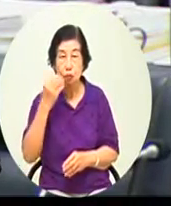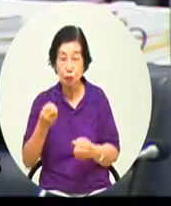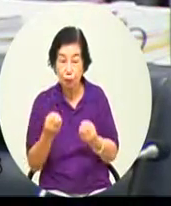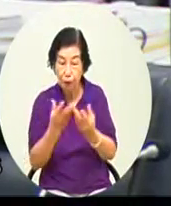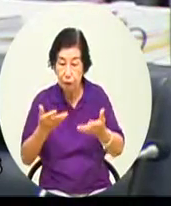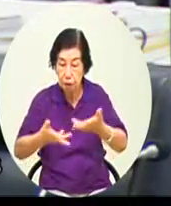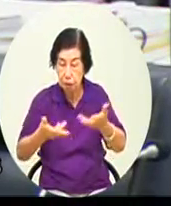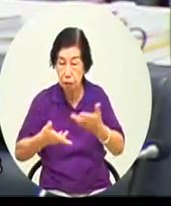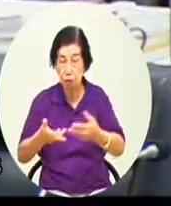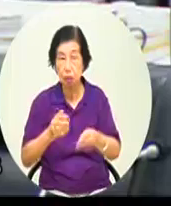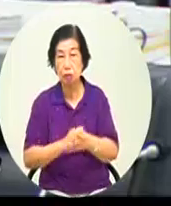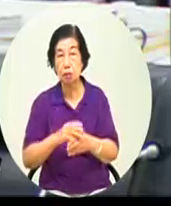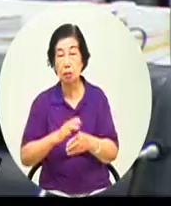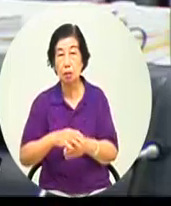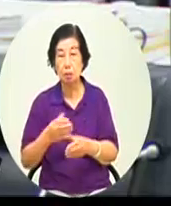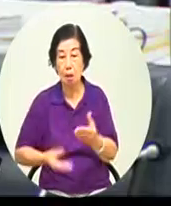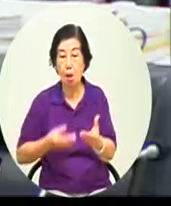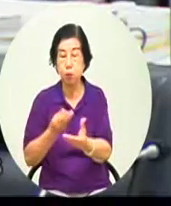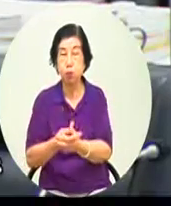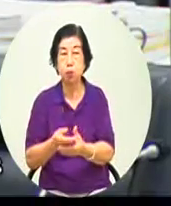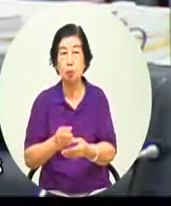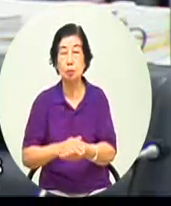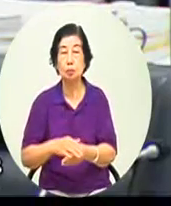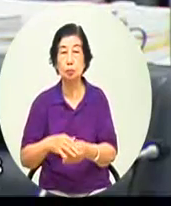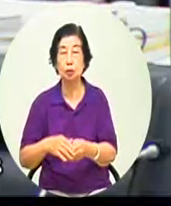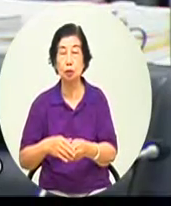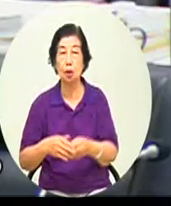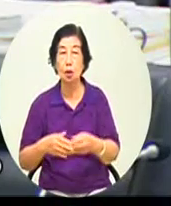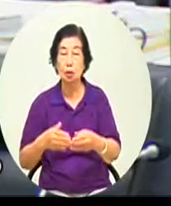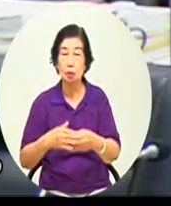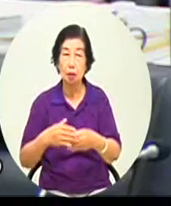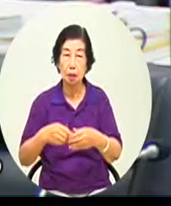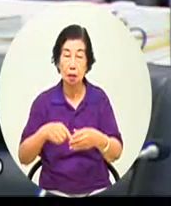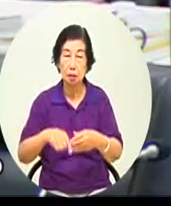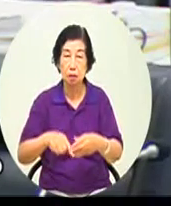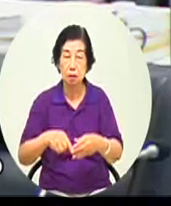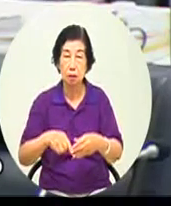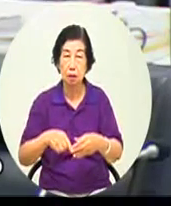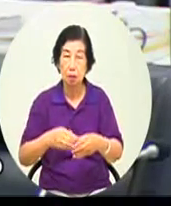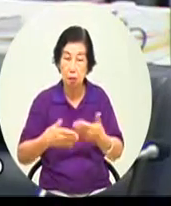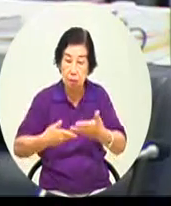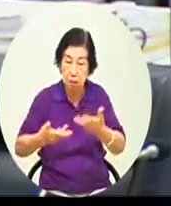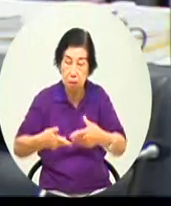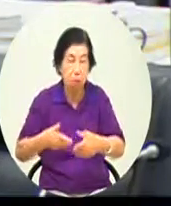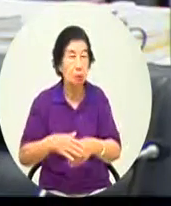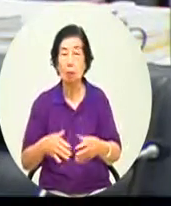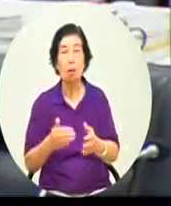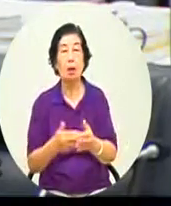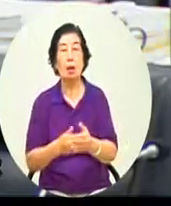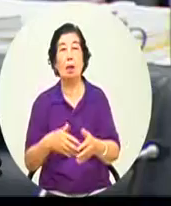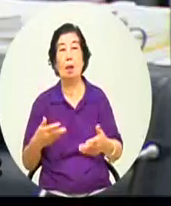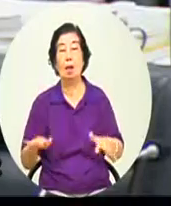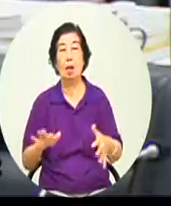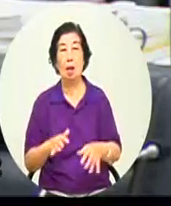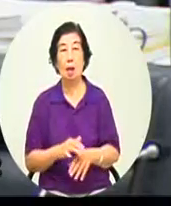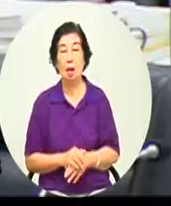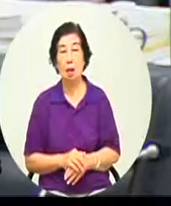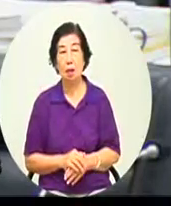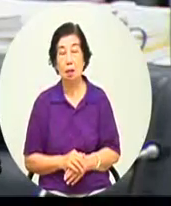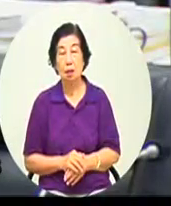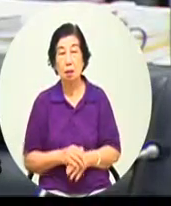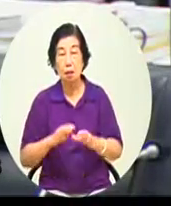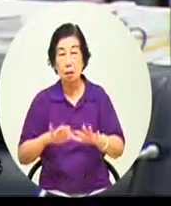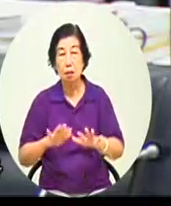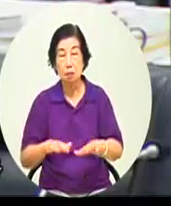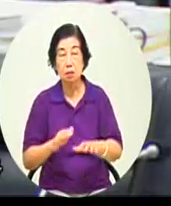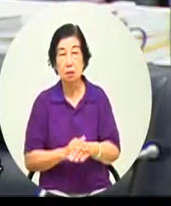三者知道。我想隐藏这样犯罪的一个因素绝对有在我们的 Uber 里面，当然我